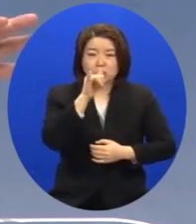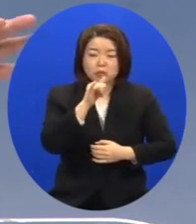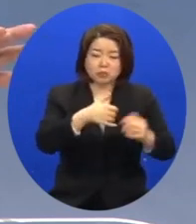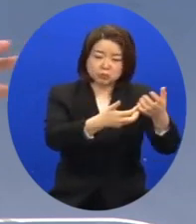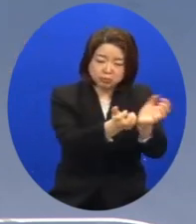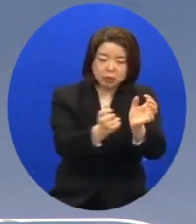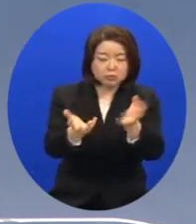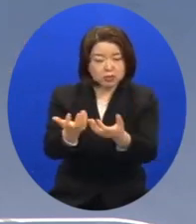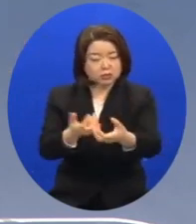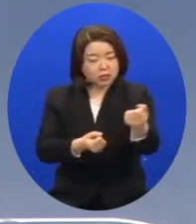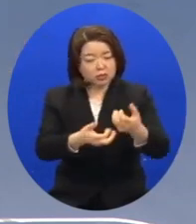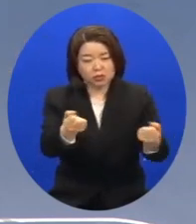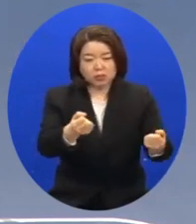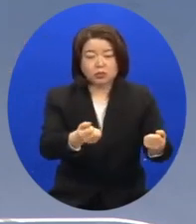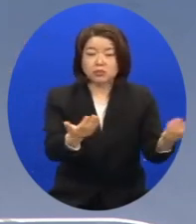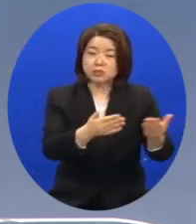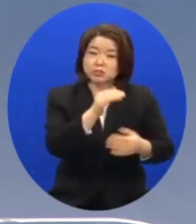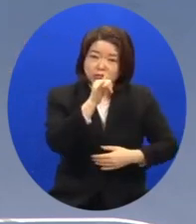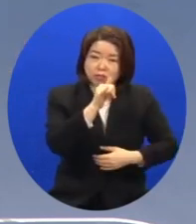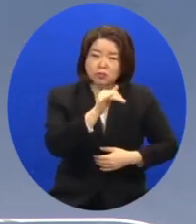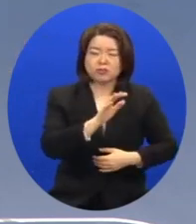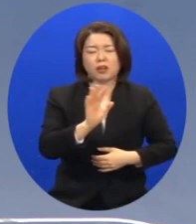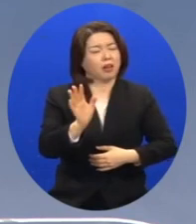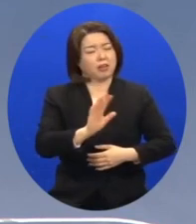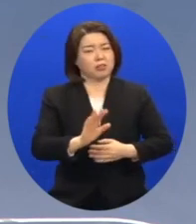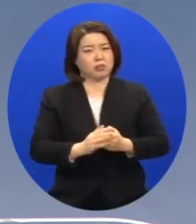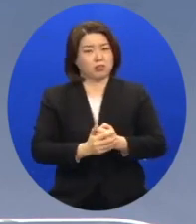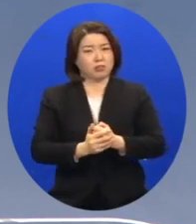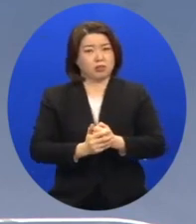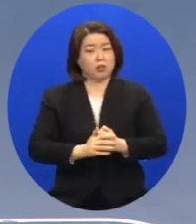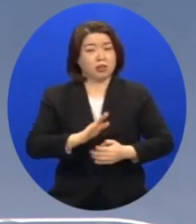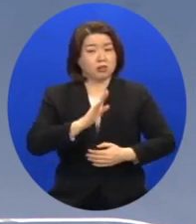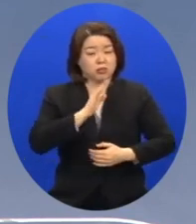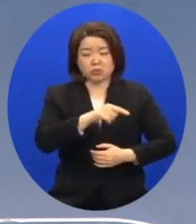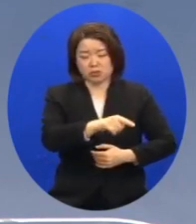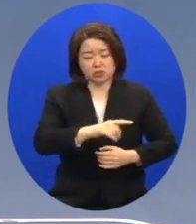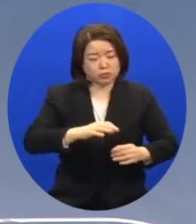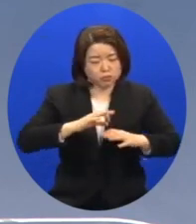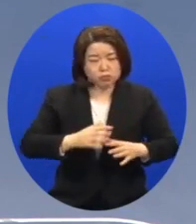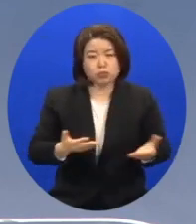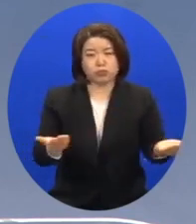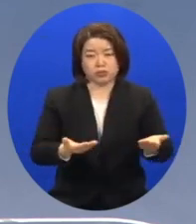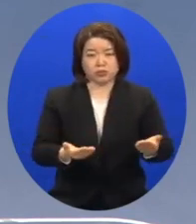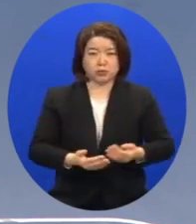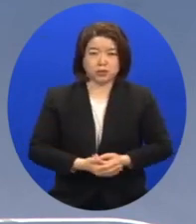파도나 아니고 절대로 그렇지 않습니다 정말 무서운 일이에요